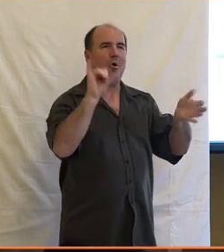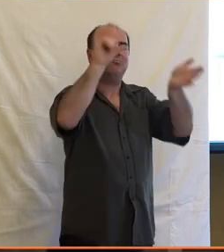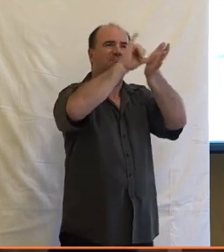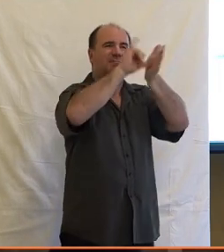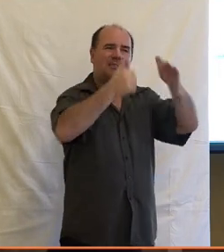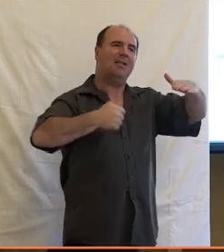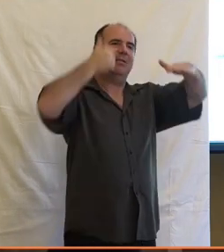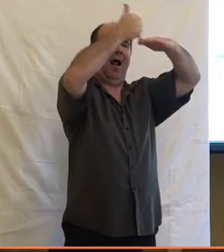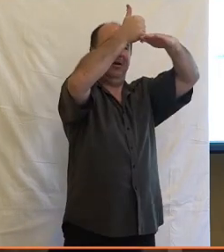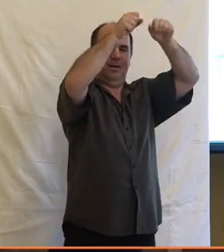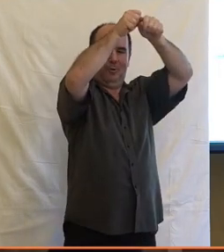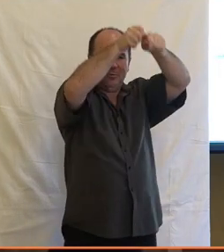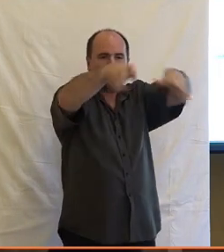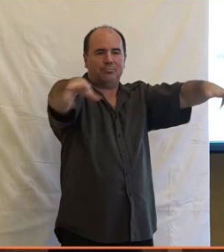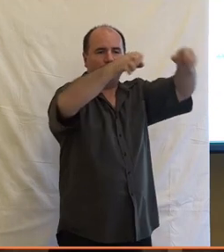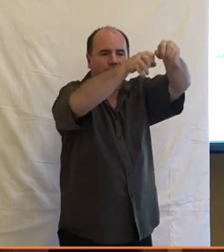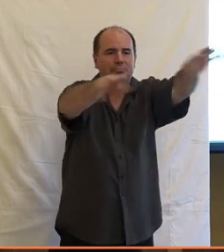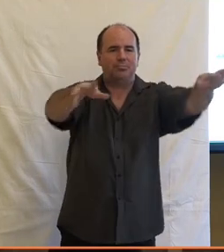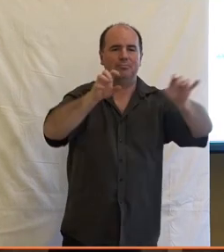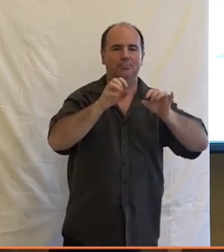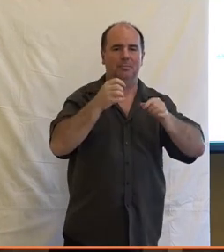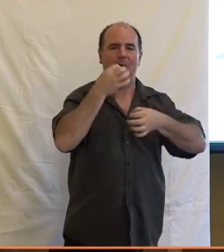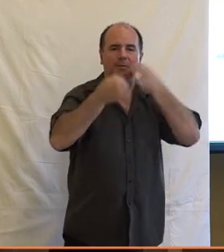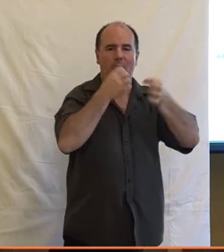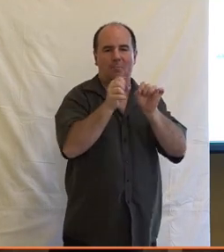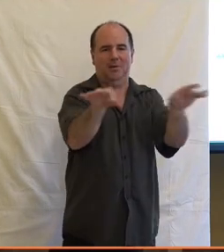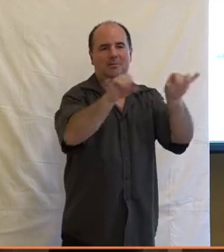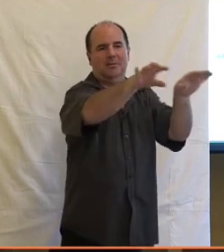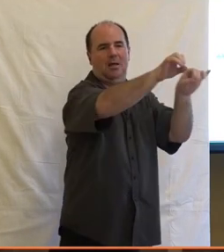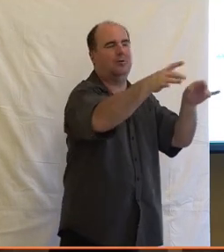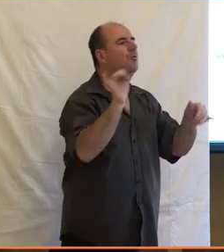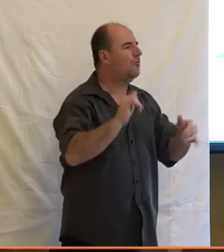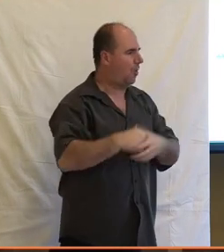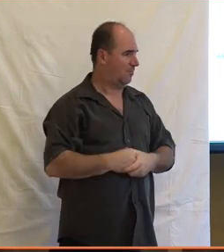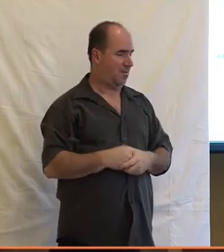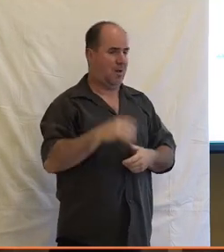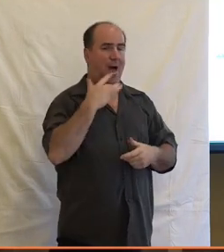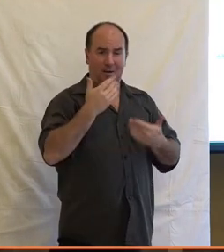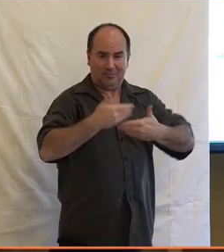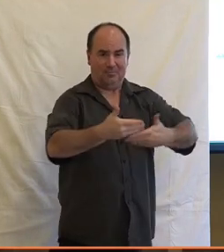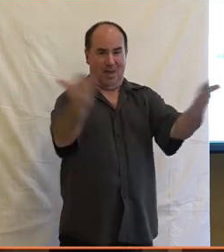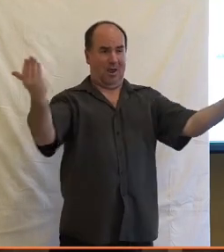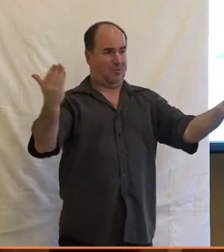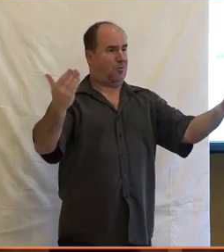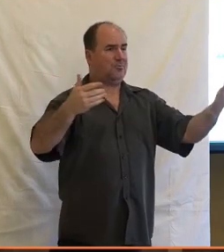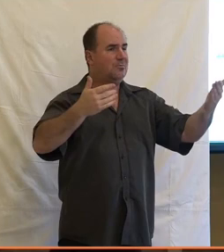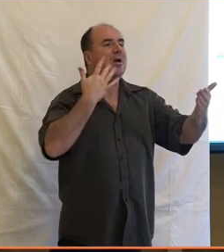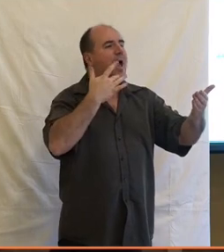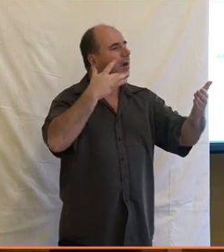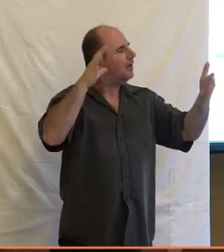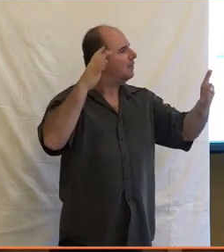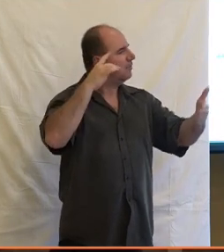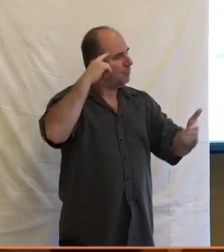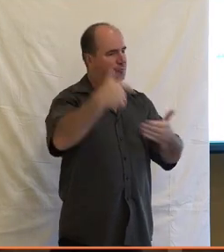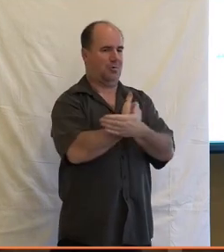negativní. Ale ty pozitivní možnosti technologií, jak by se to mělo dostat do široké veřejnosti a hlavně k těm cílovým skupinám, které to mohou